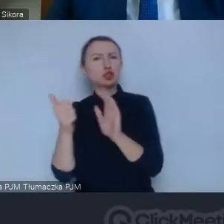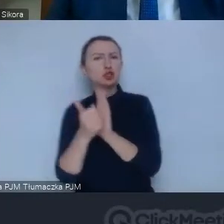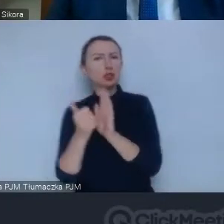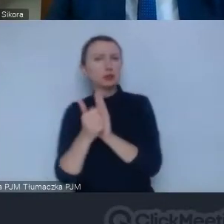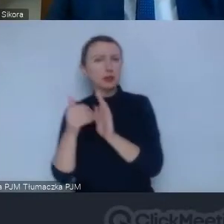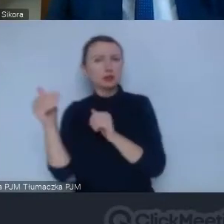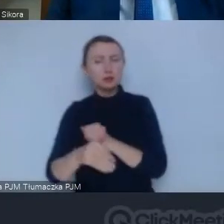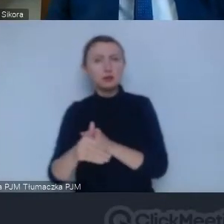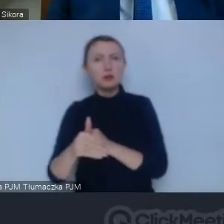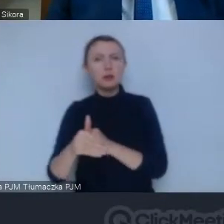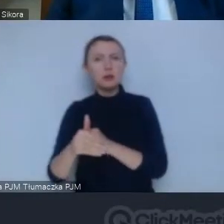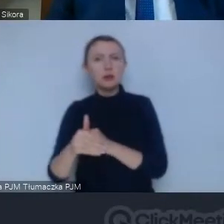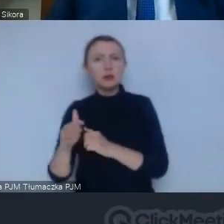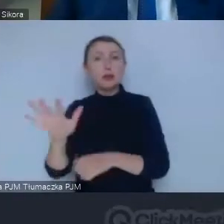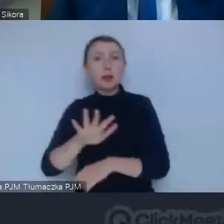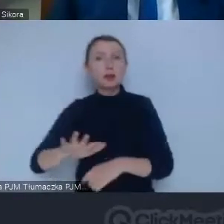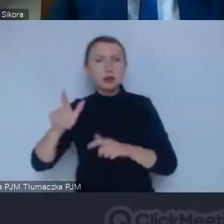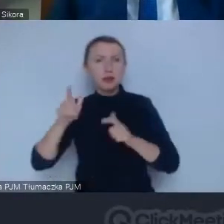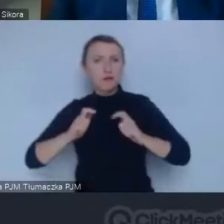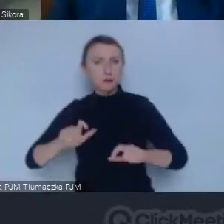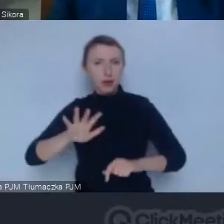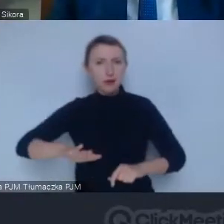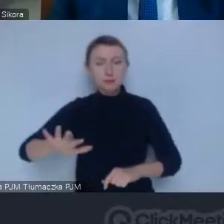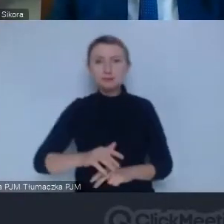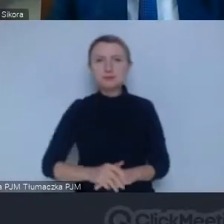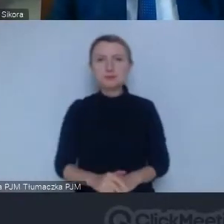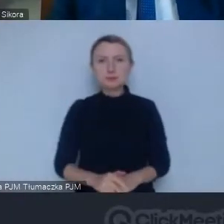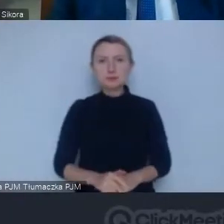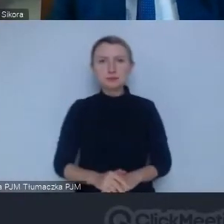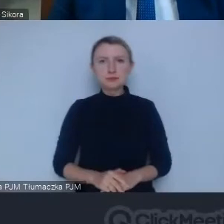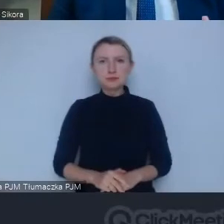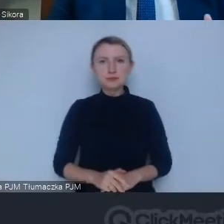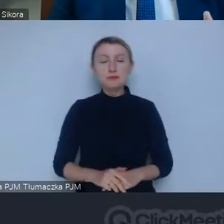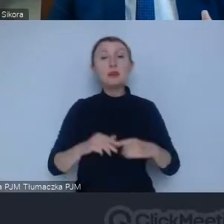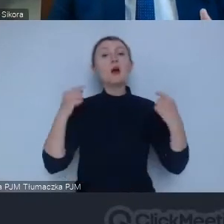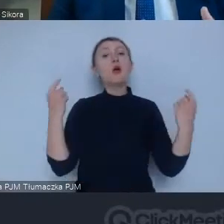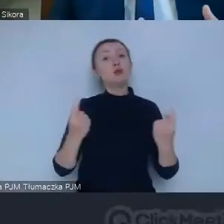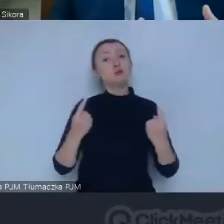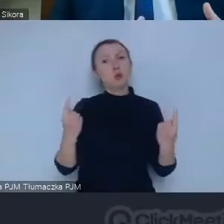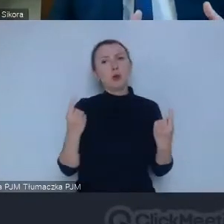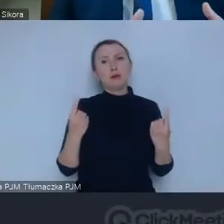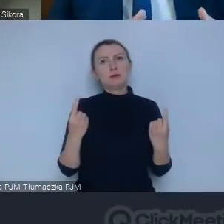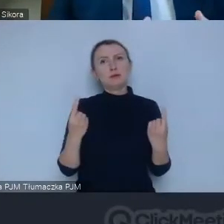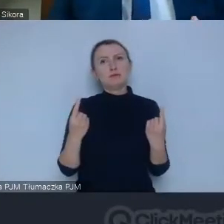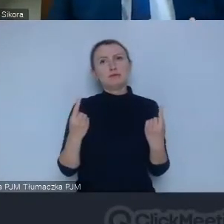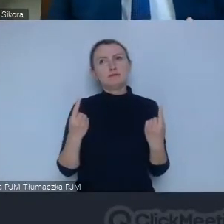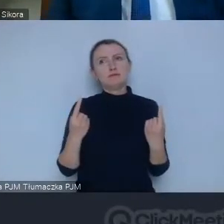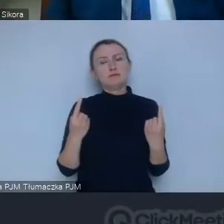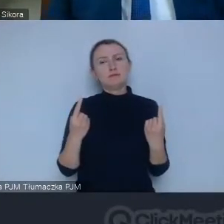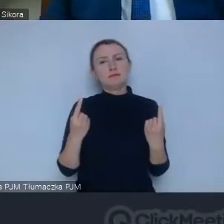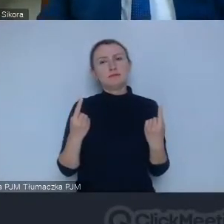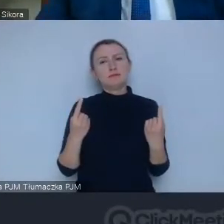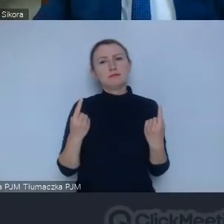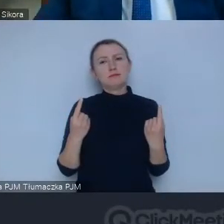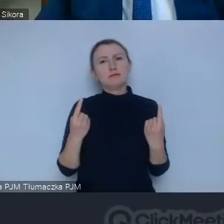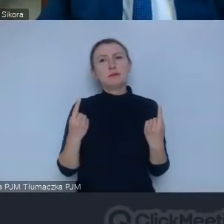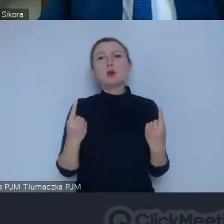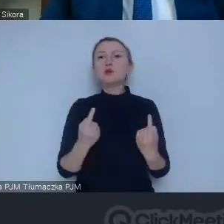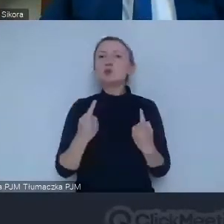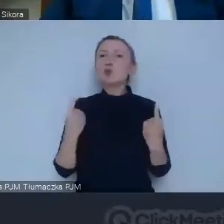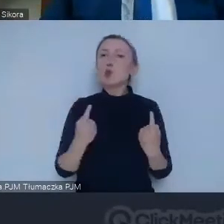mamy na terenie wiejskim. Więc tutaj sytuacja jest zdecydowanie się u nas na